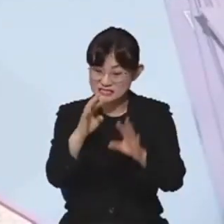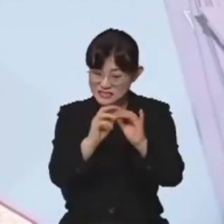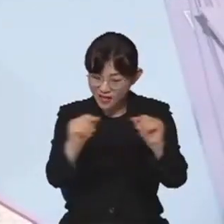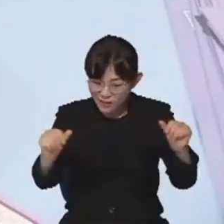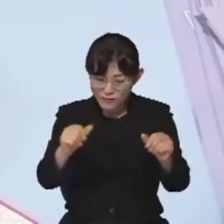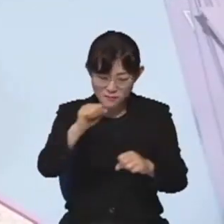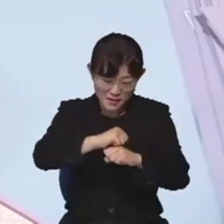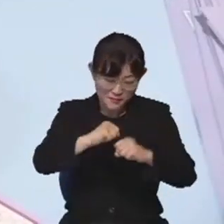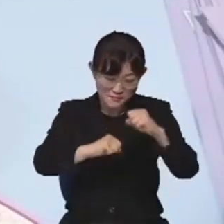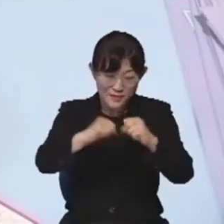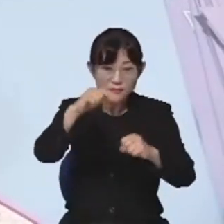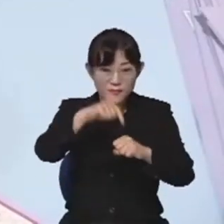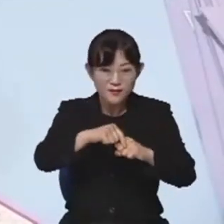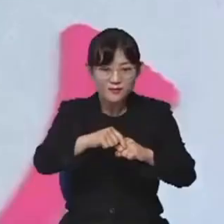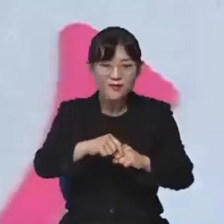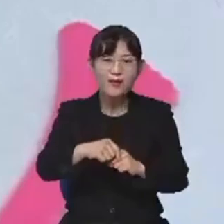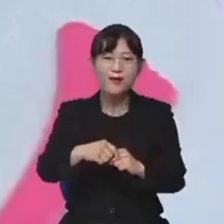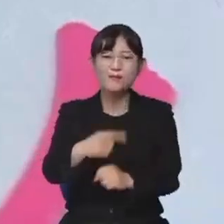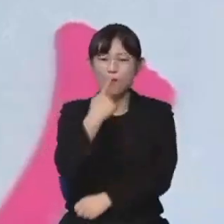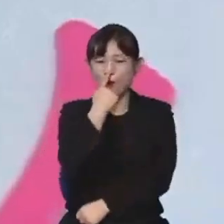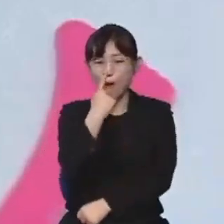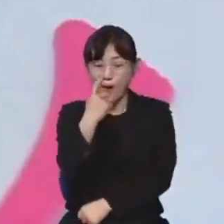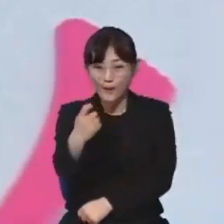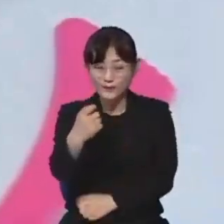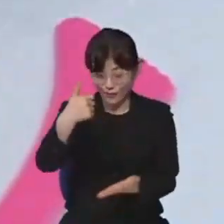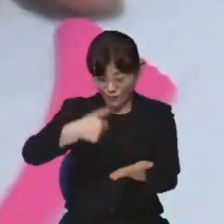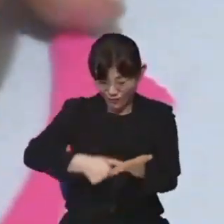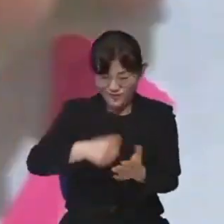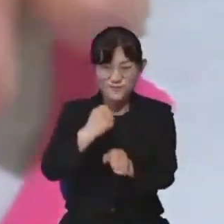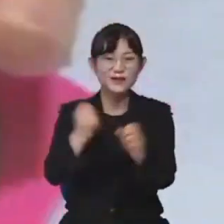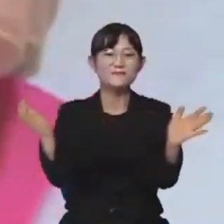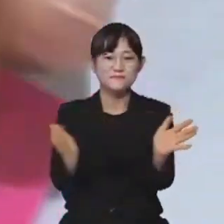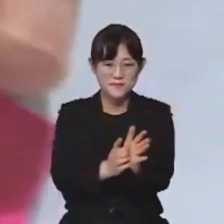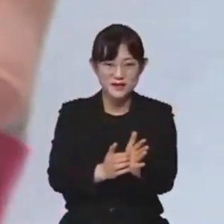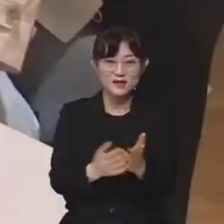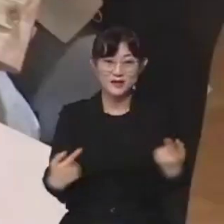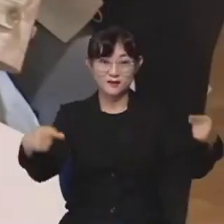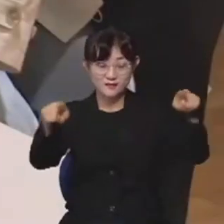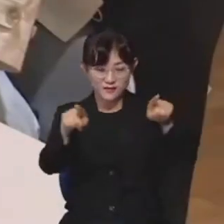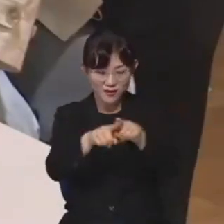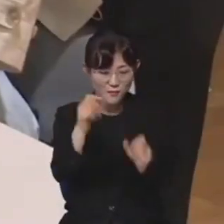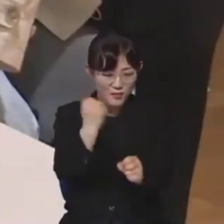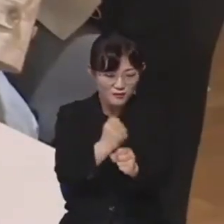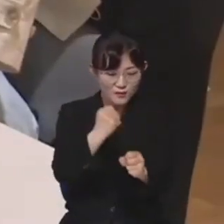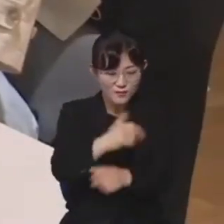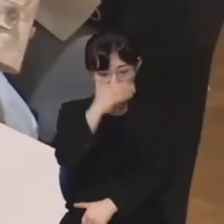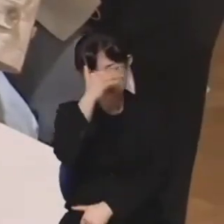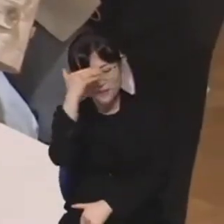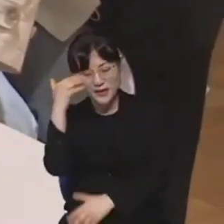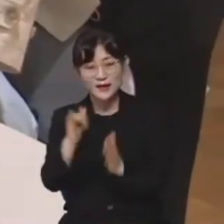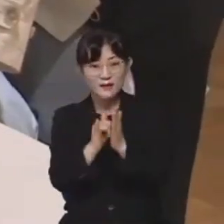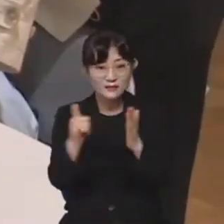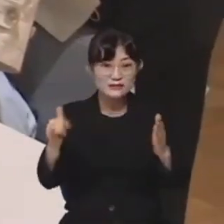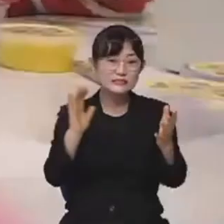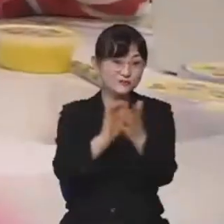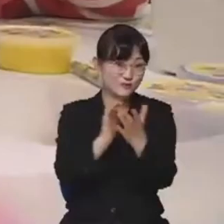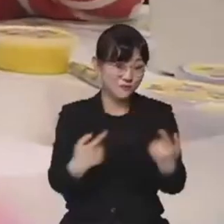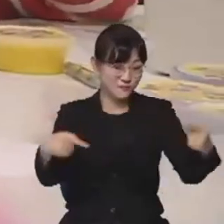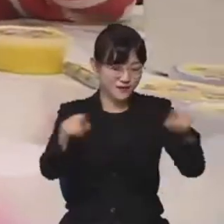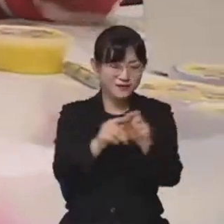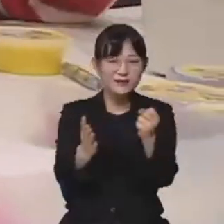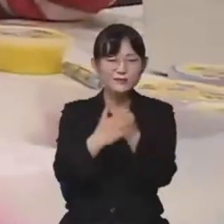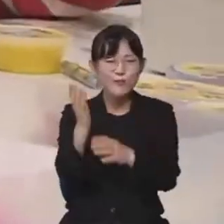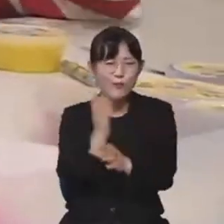보니 어느새 멋진 도장이 완성됐습니다. 함께 만들고 지켜보는 가족들과 또래 친구들이 있어